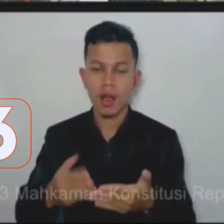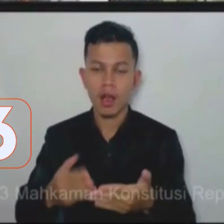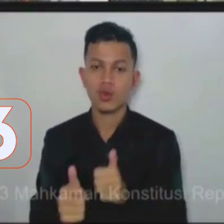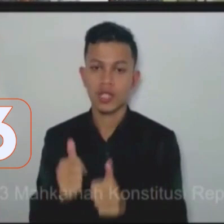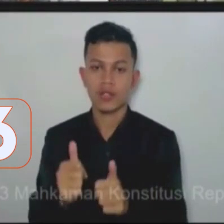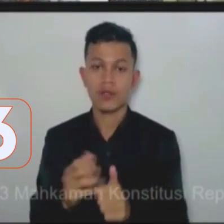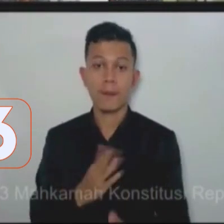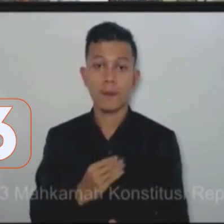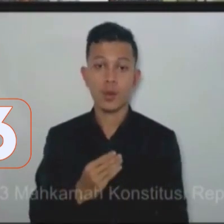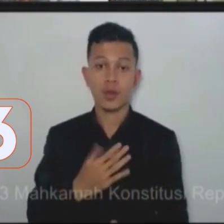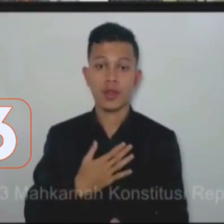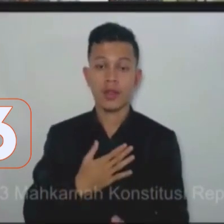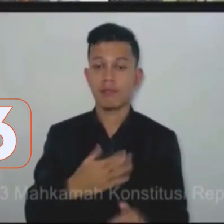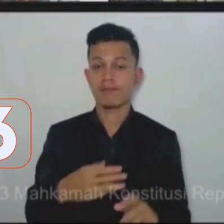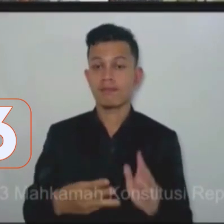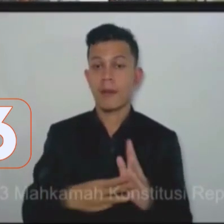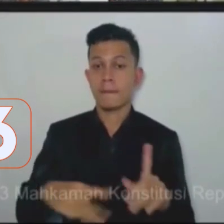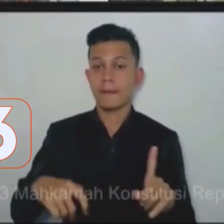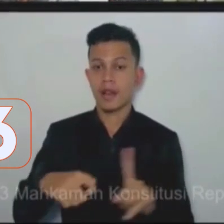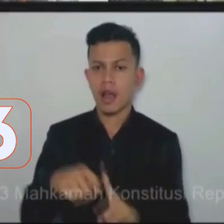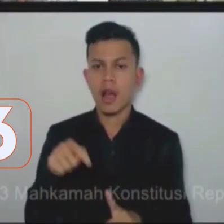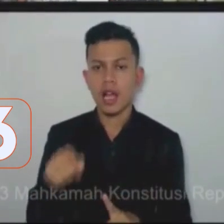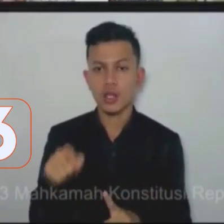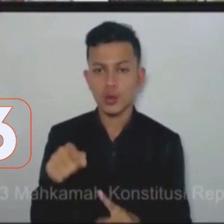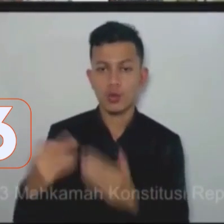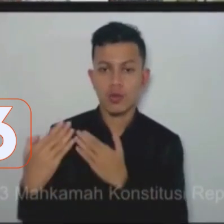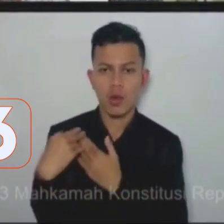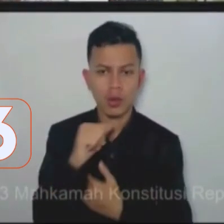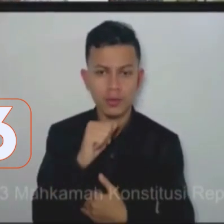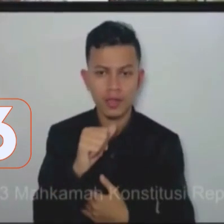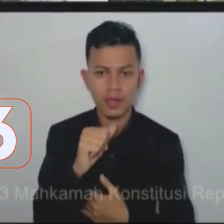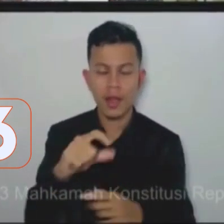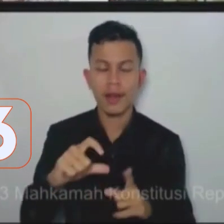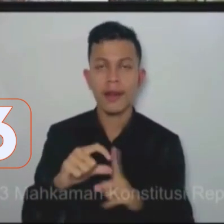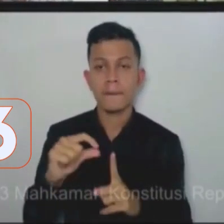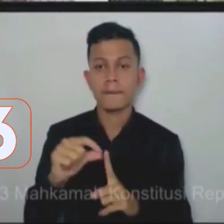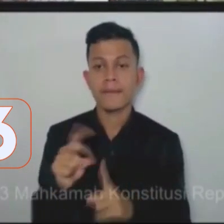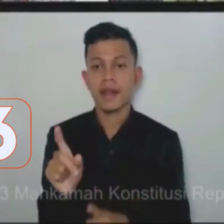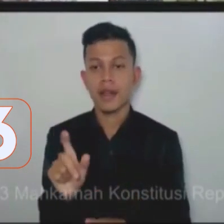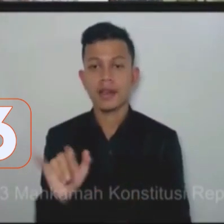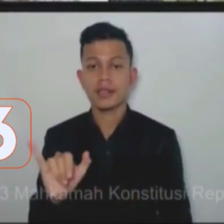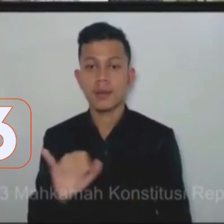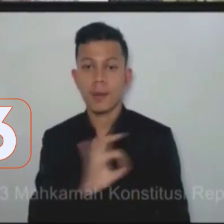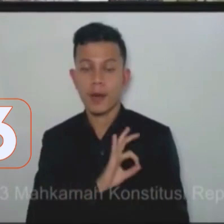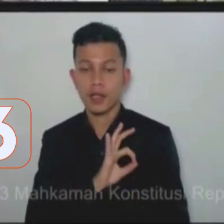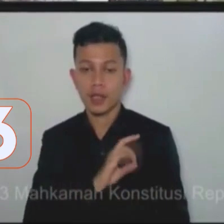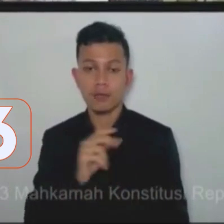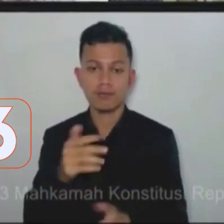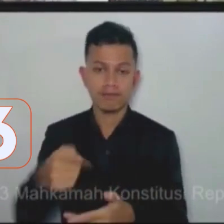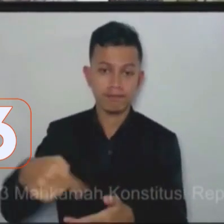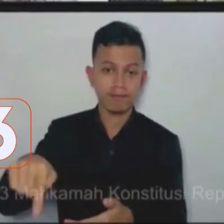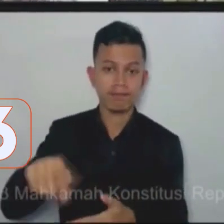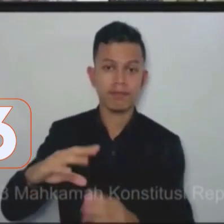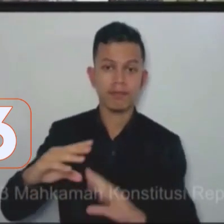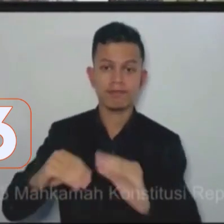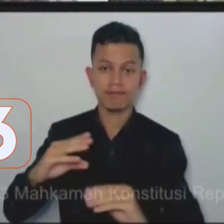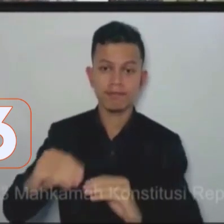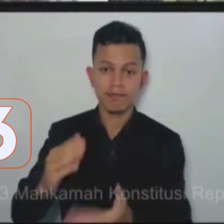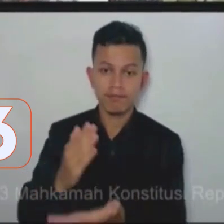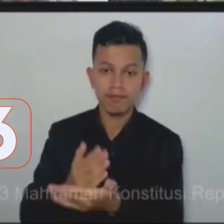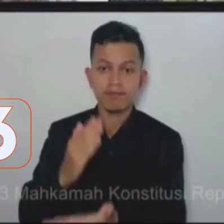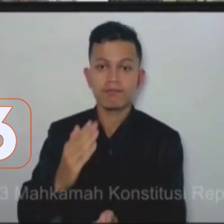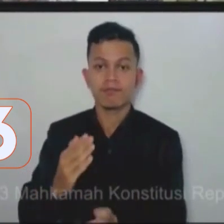Menurut mahkamah, hal demikian menjadi ranah kewenangan DPR dan presiden untuk membahas dan memutuskannya